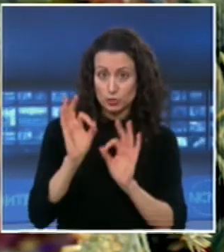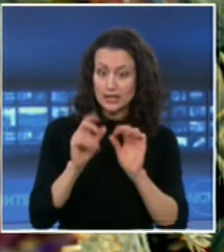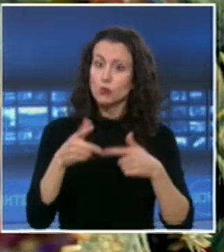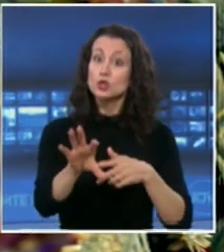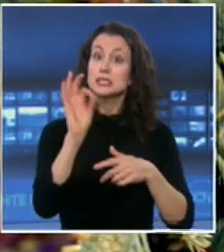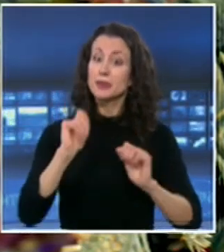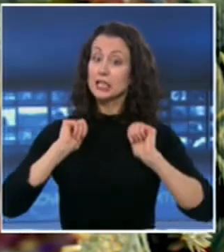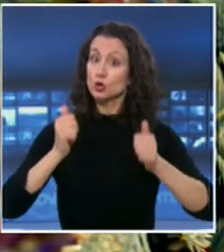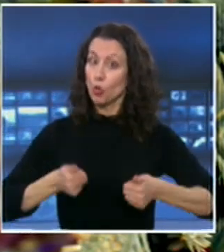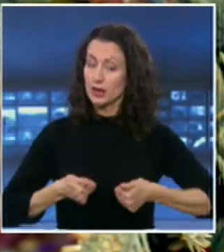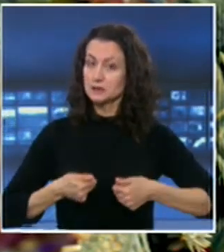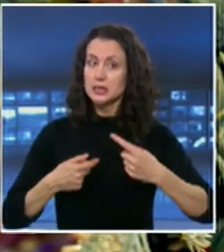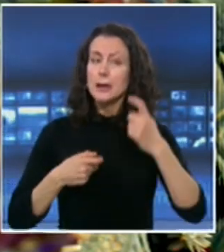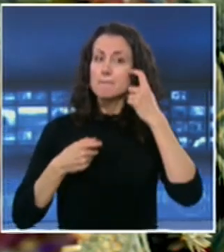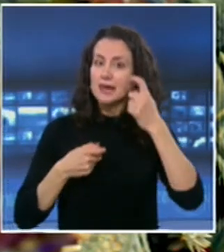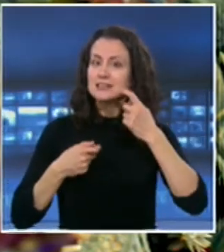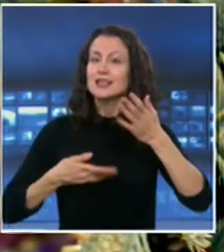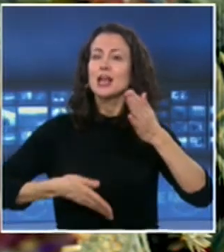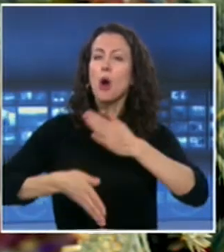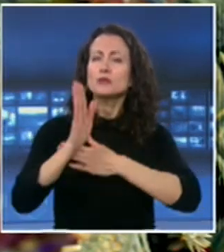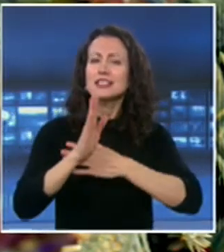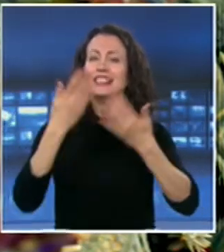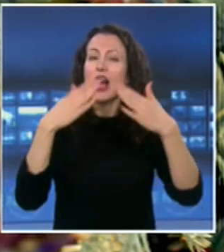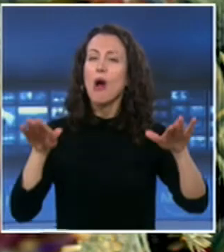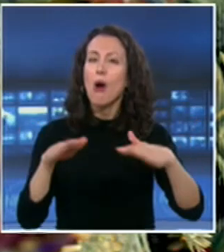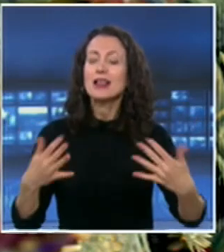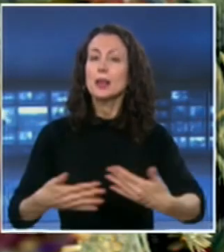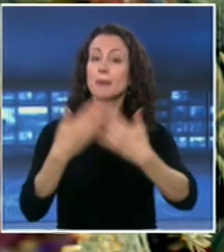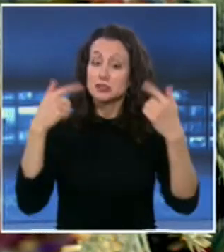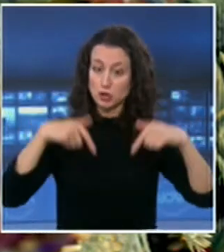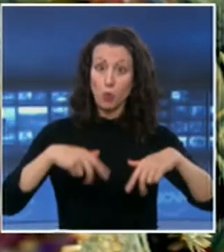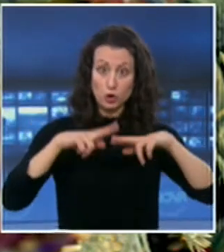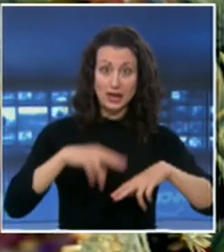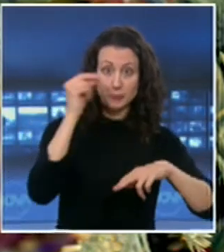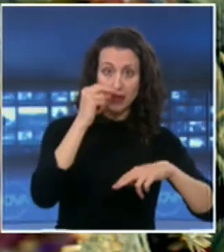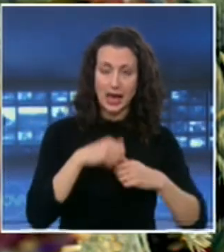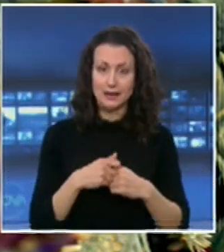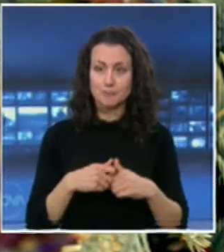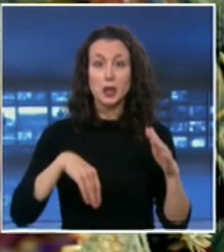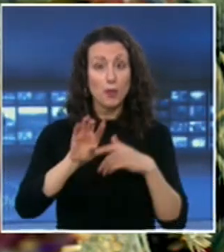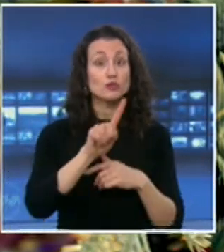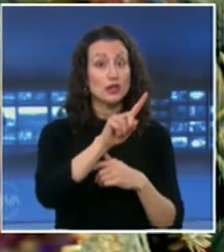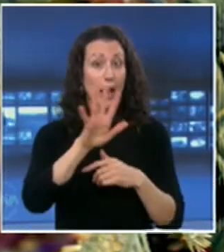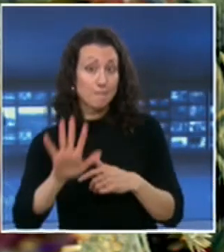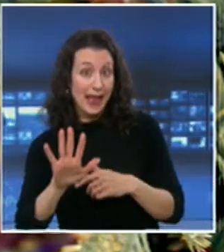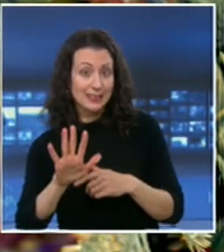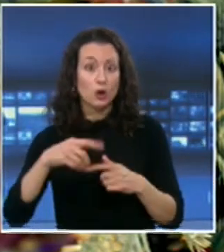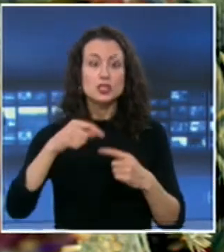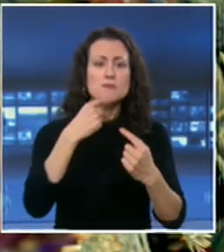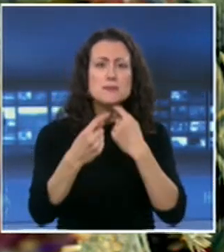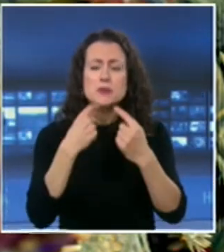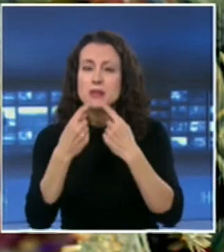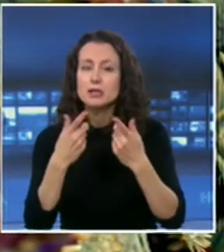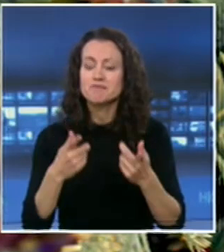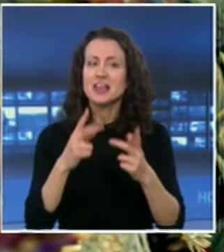туризма, пък възнамеряват да прекарат коледните и новогодишни празници в България. Повече от една пета от запитаните признават, че плановете